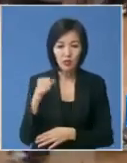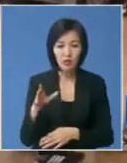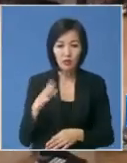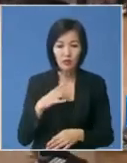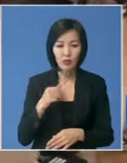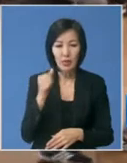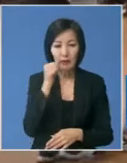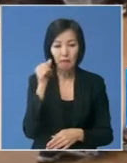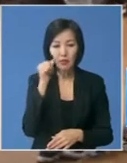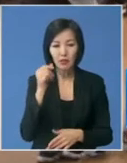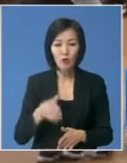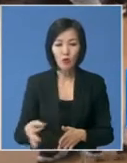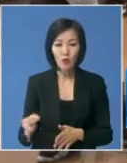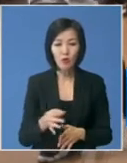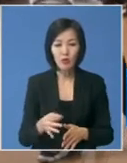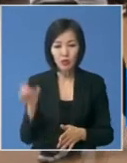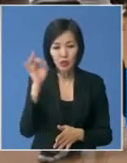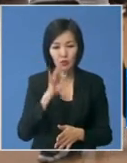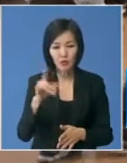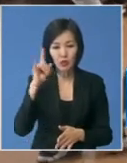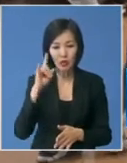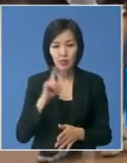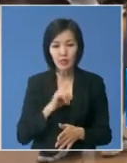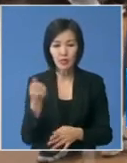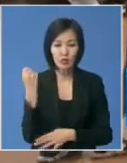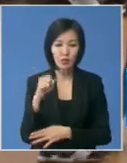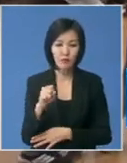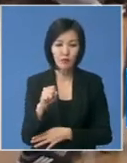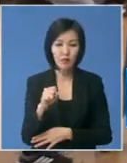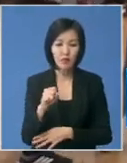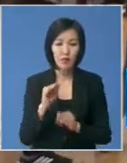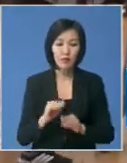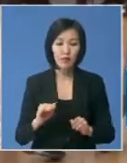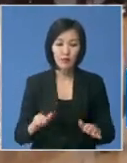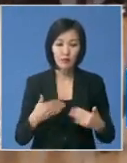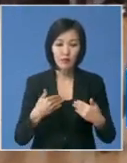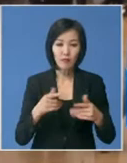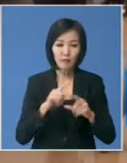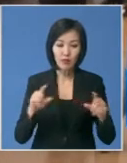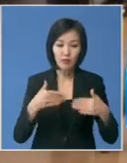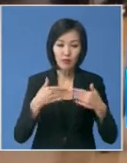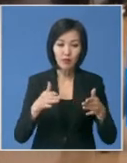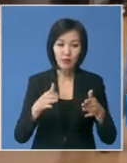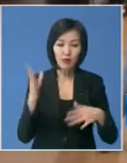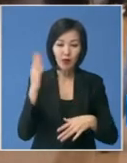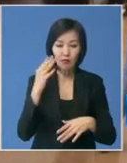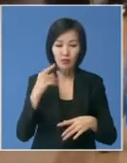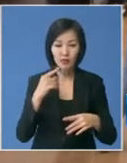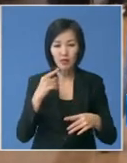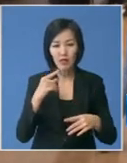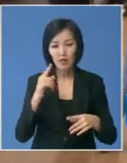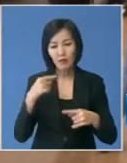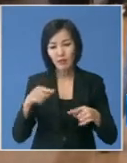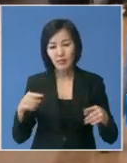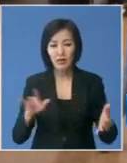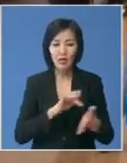Былтыр осы облыстың чемпионы Қазақстанның призері болған балаларымыз мектеп бітіріп, қазір Алматыда жан-жақта оқып жатыр. Қазір